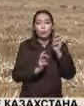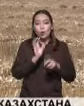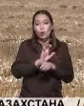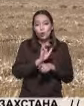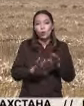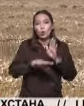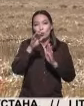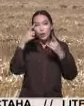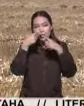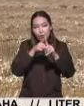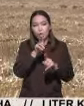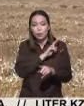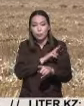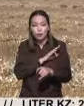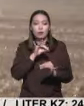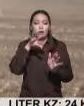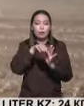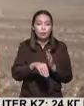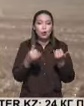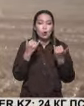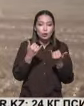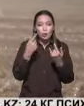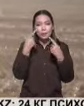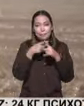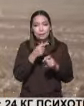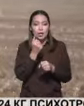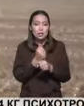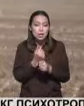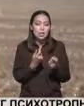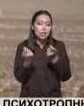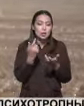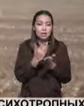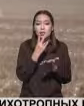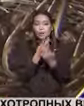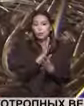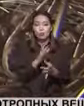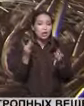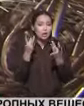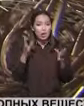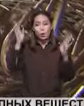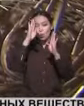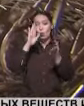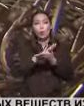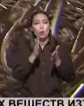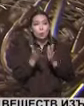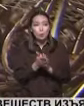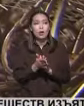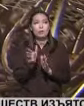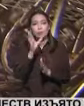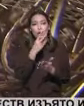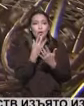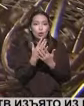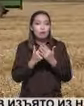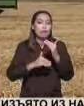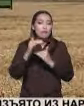улучшает технологические процессы и внедряет современные методы возделывания зерновых. Несмотря на непростые климатические условия, коллектив показывает